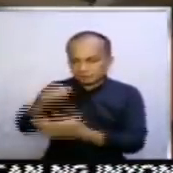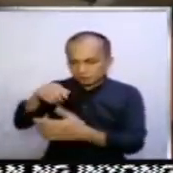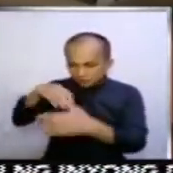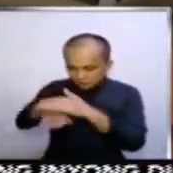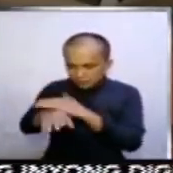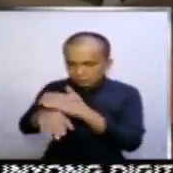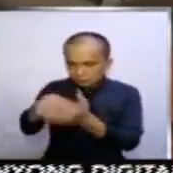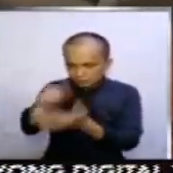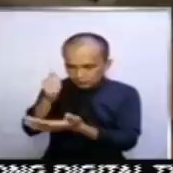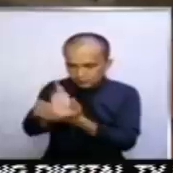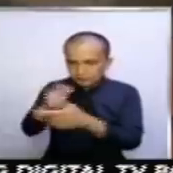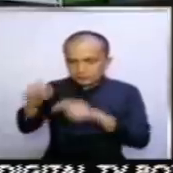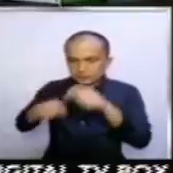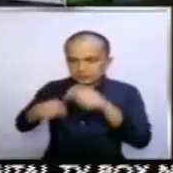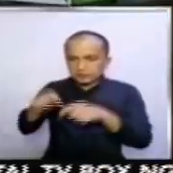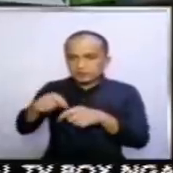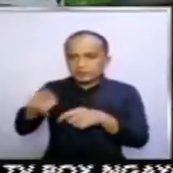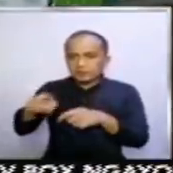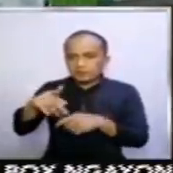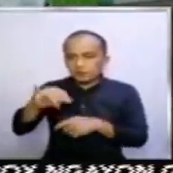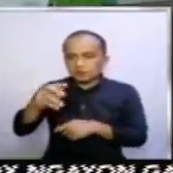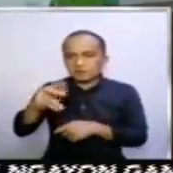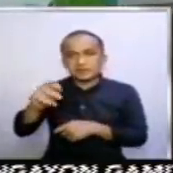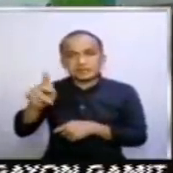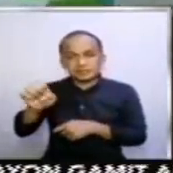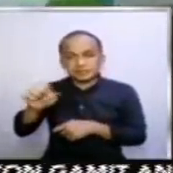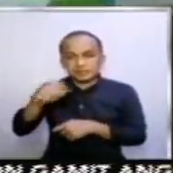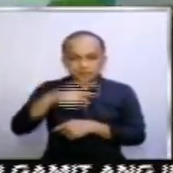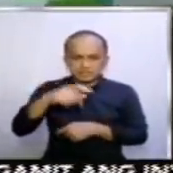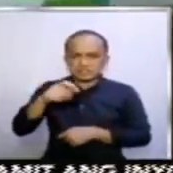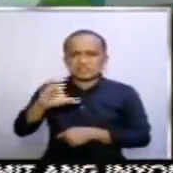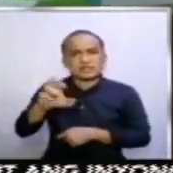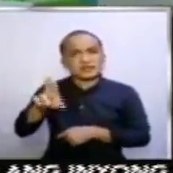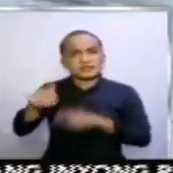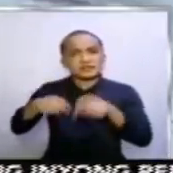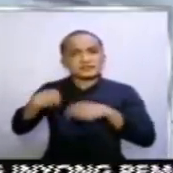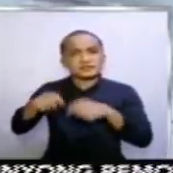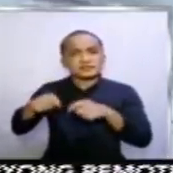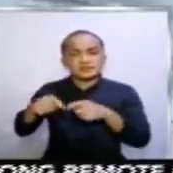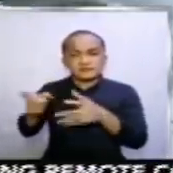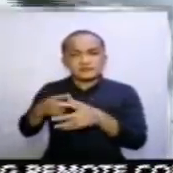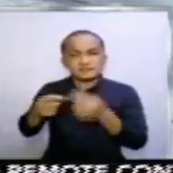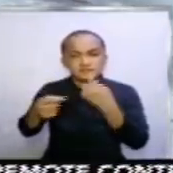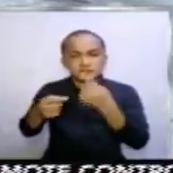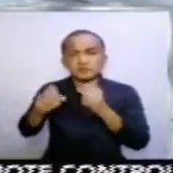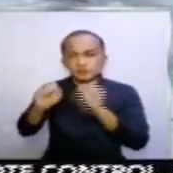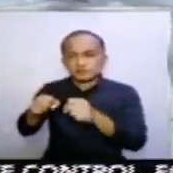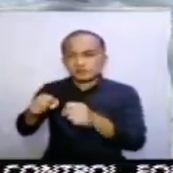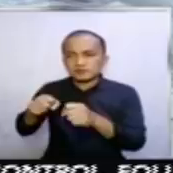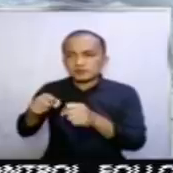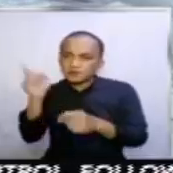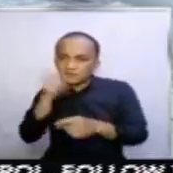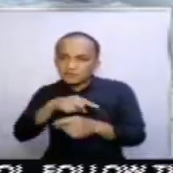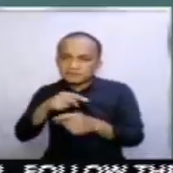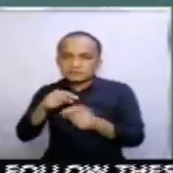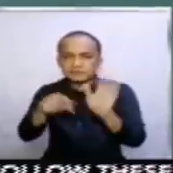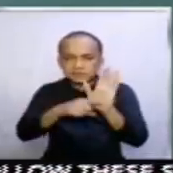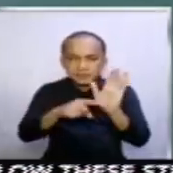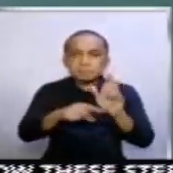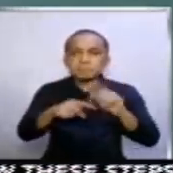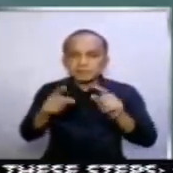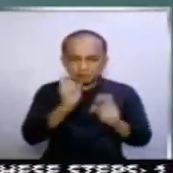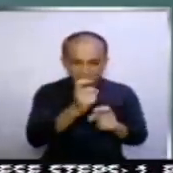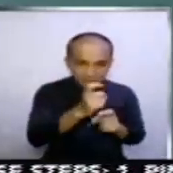chain reaction test o PCR test. Nauna na kasing sinabi na posible ang false negative sa rapid test bagamat yak ng positive ang